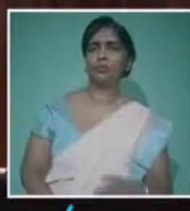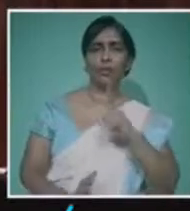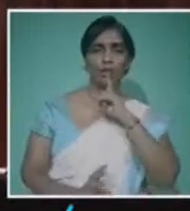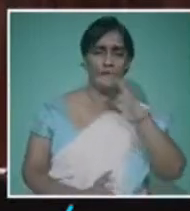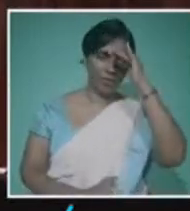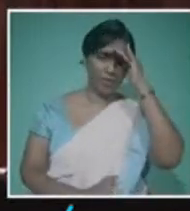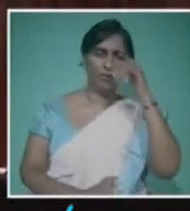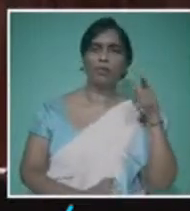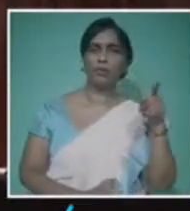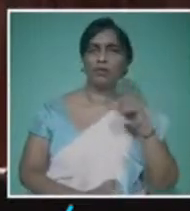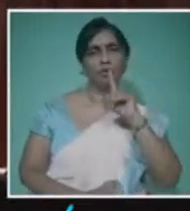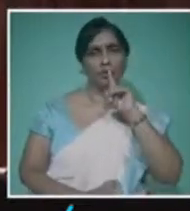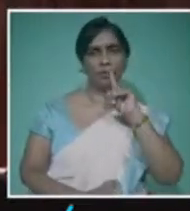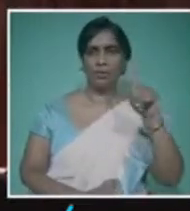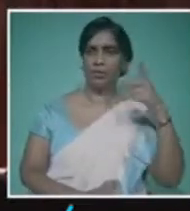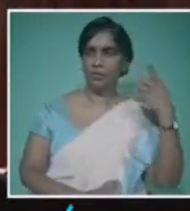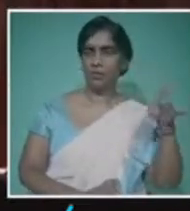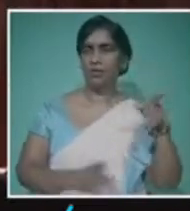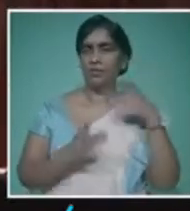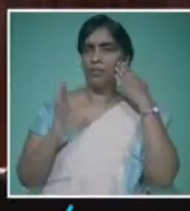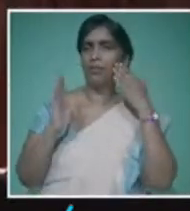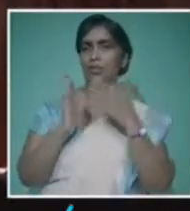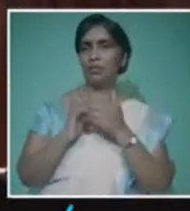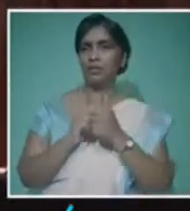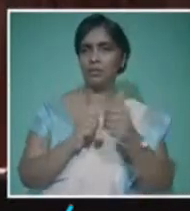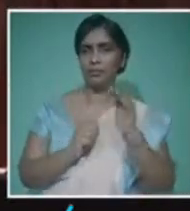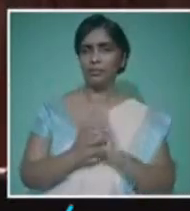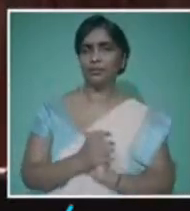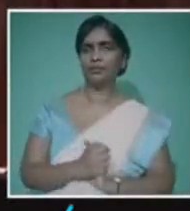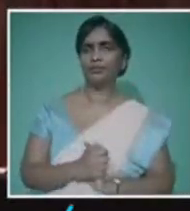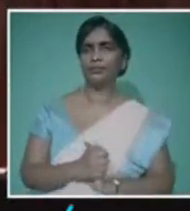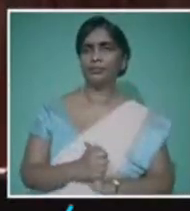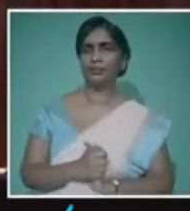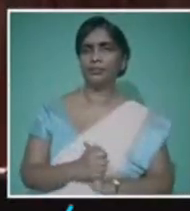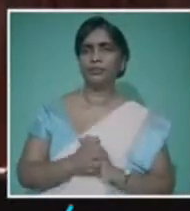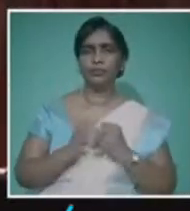කතානායකතුමාට දැනුම් දෙලි වෙලා ඒ පිළිබඳව අවශ්‍ය පියවර ගන්න. ගරු ඇමතිතුමා කතා කරන්න.